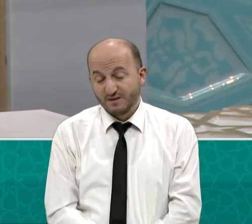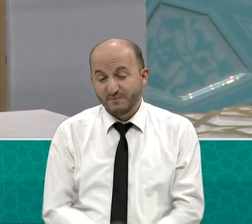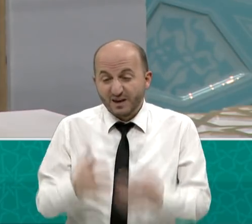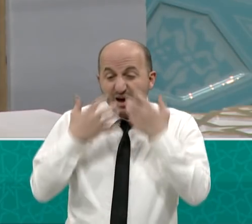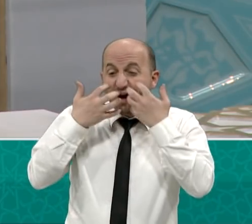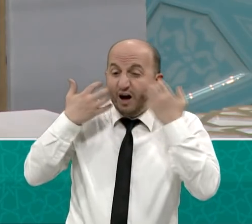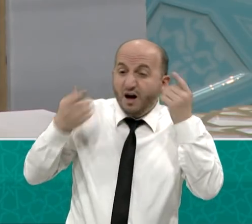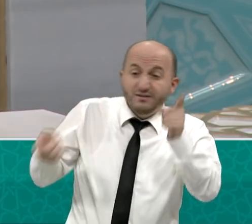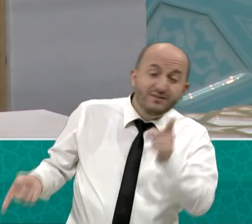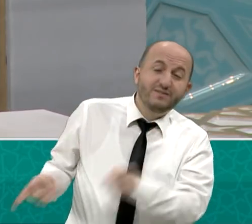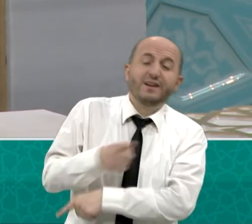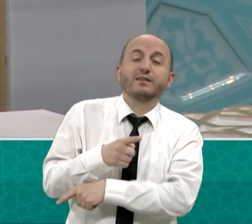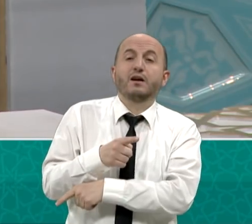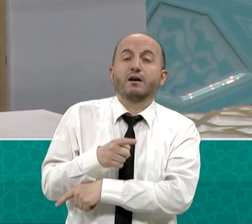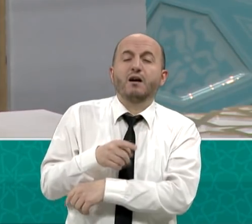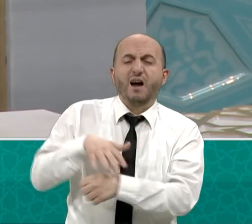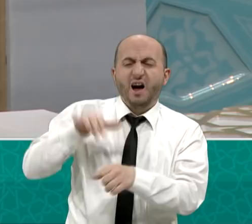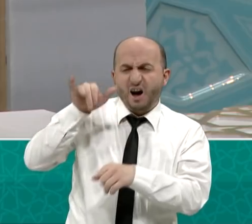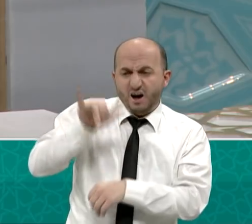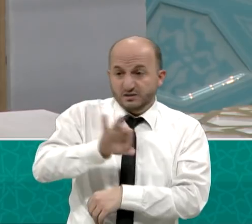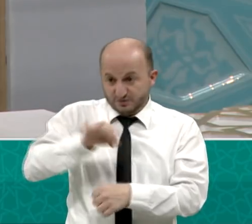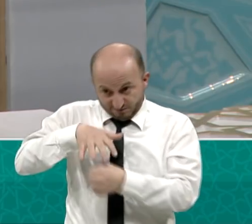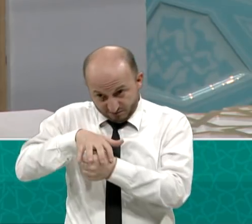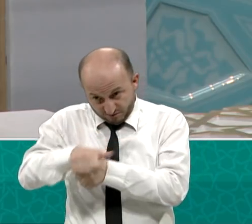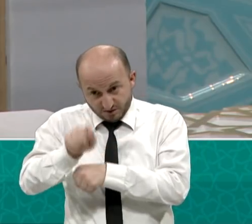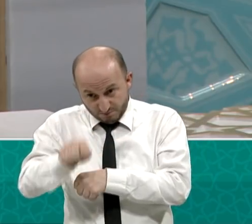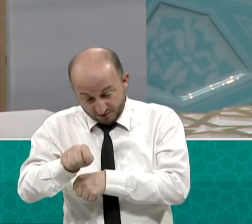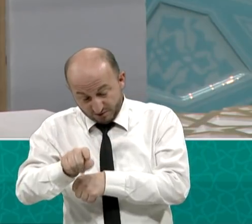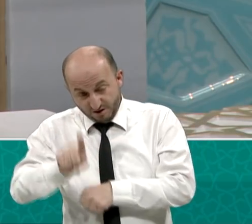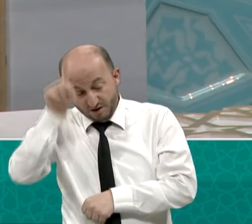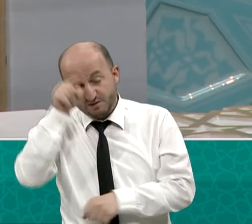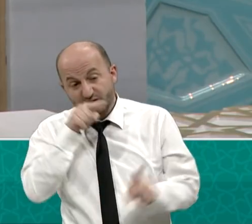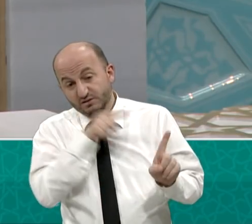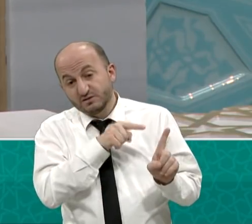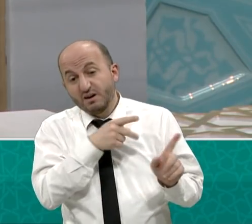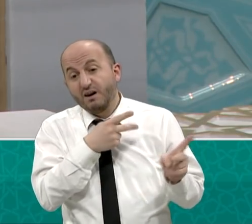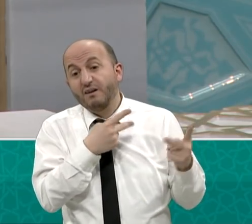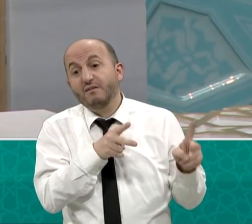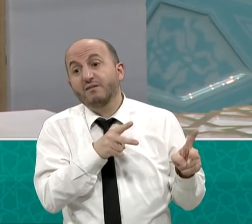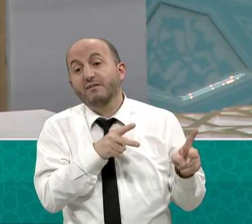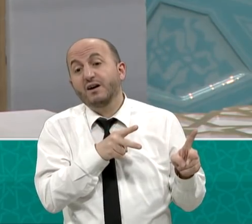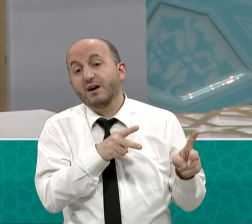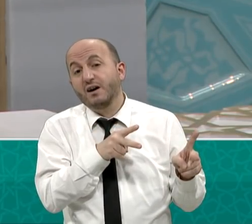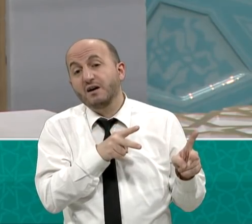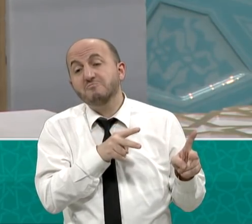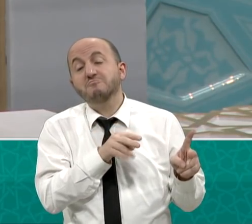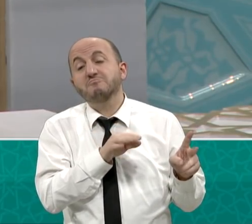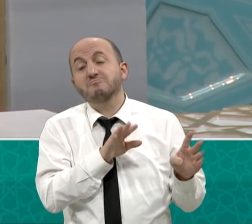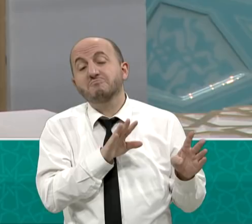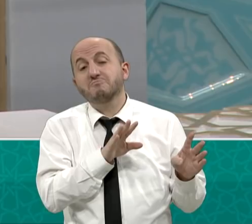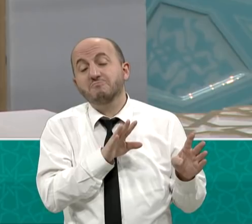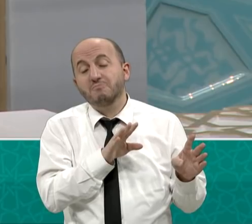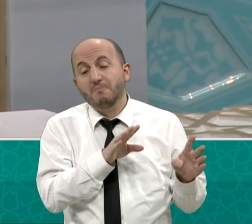hayvanlara yaptığınız haksızlıktan dolayı Allah sizi affedecek olsa, pek çok affa mazhar